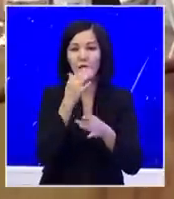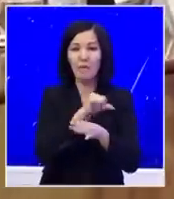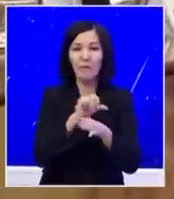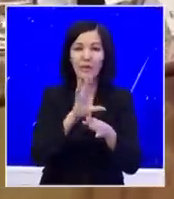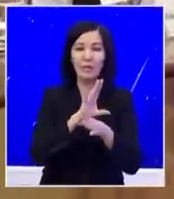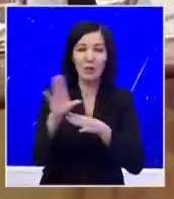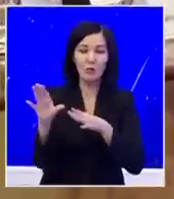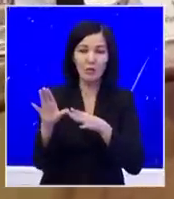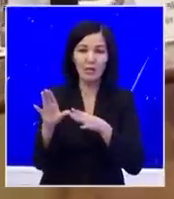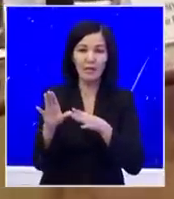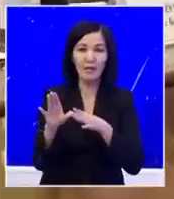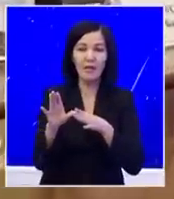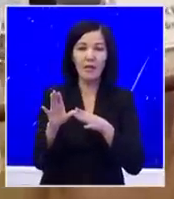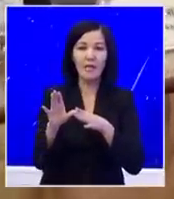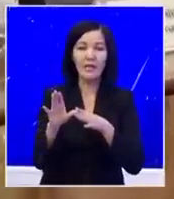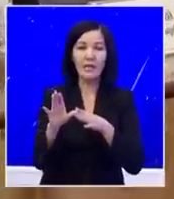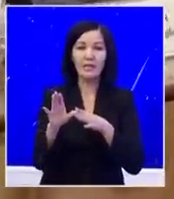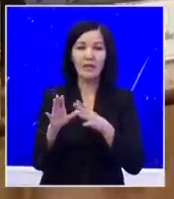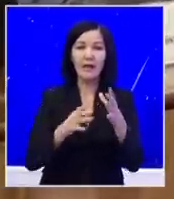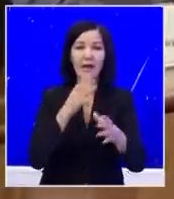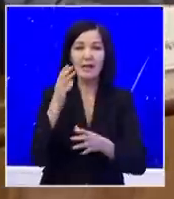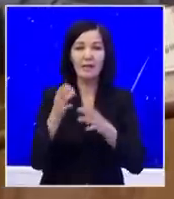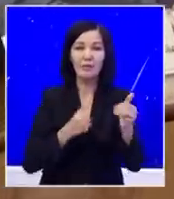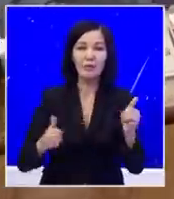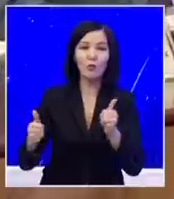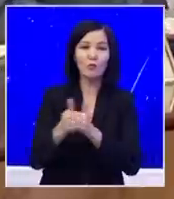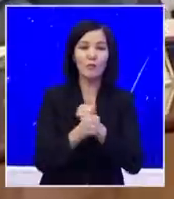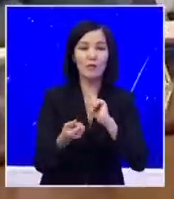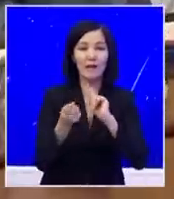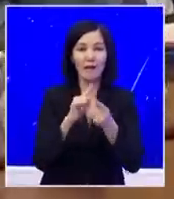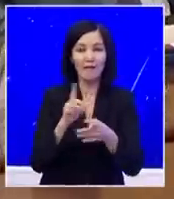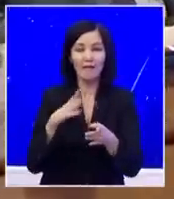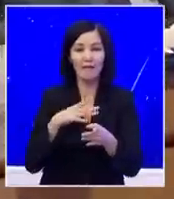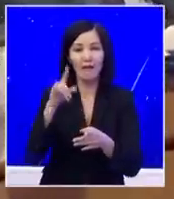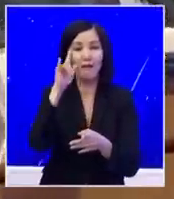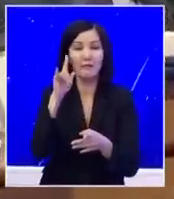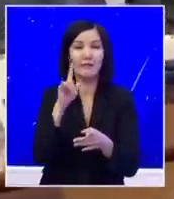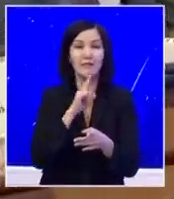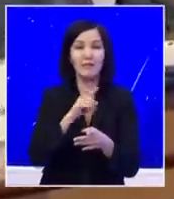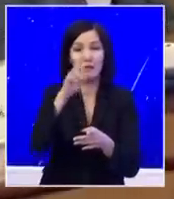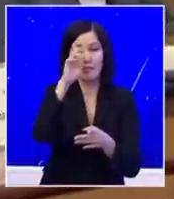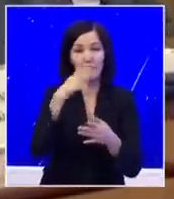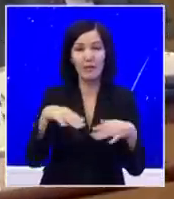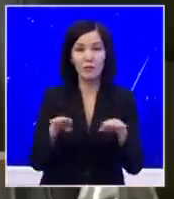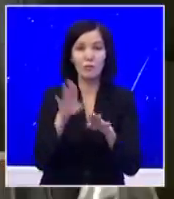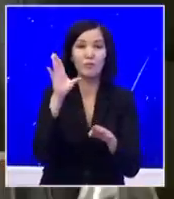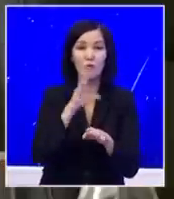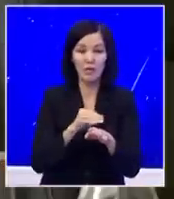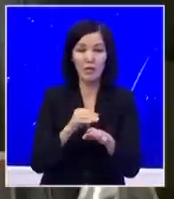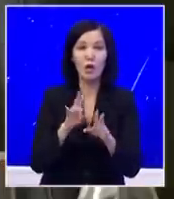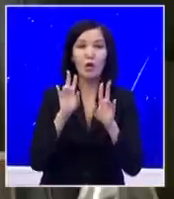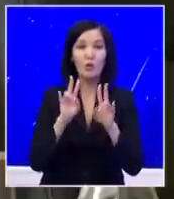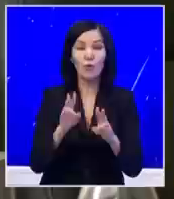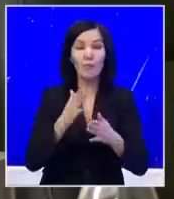импорттаушылардан оның экспорттау бойынша әлемдік көшбасшыларға айналды. Қазақстанда осы елдер сияқты бола алады.